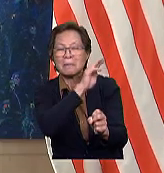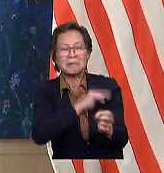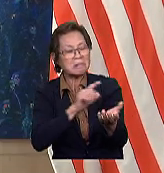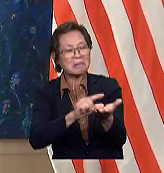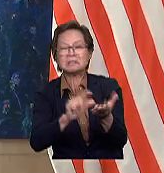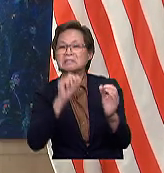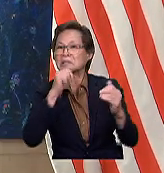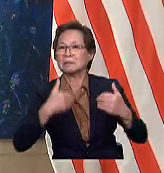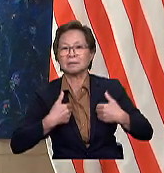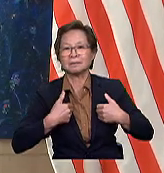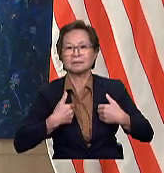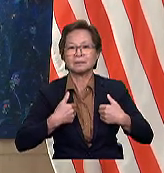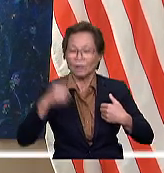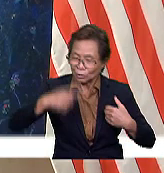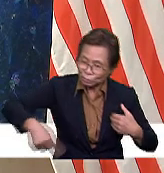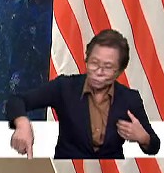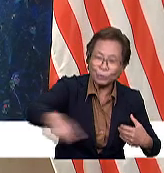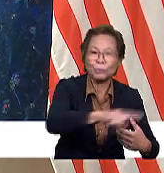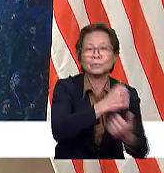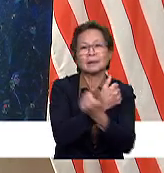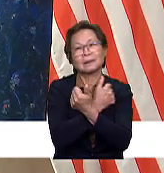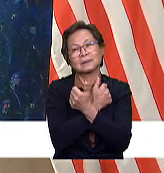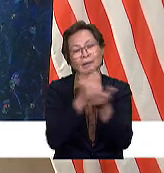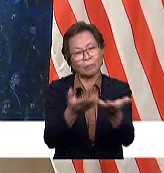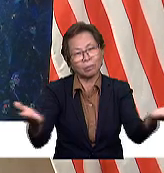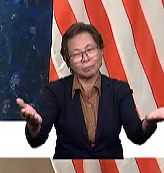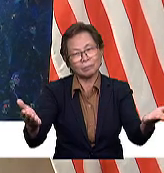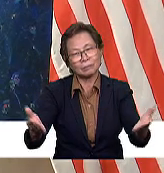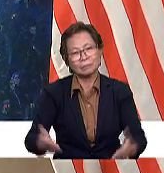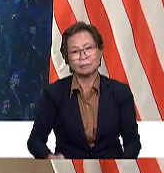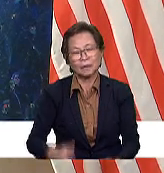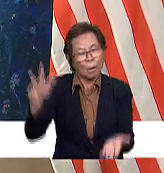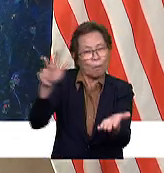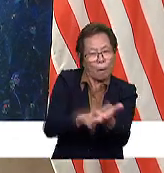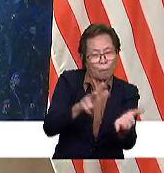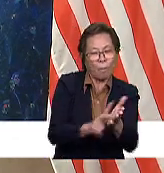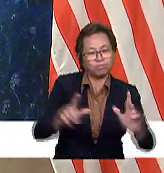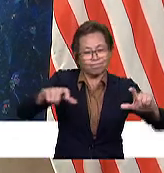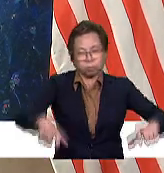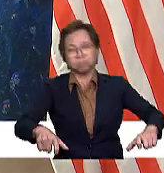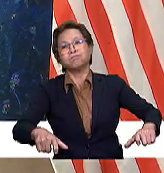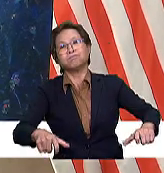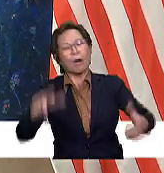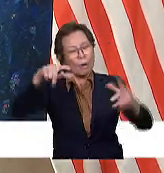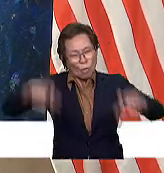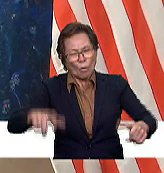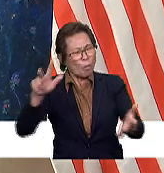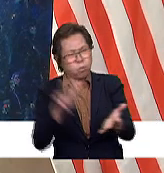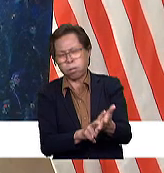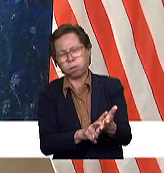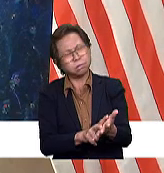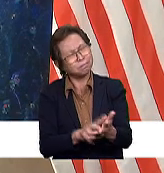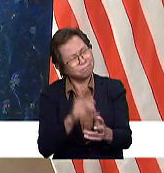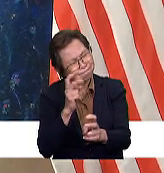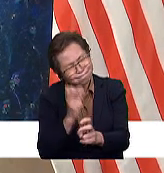story of the story yang saya kasih Sekian keputusan untuk melaksanakan Lockdown Inilah satu keputusan yang